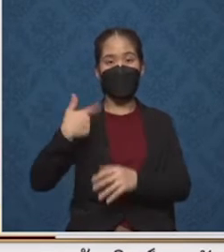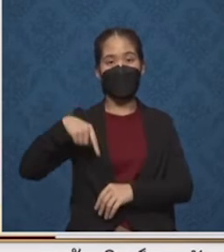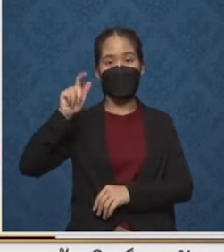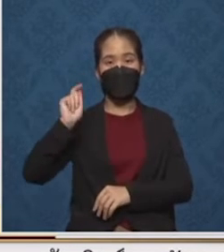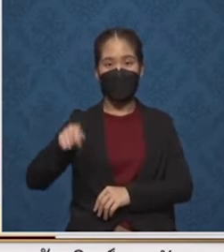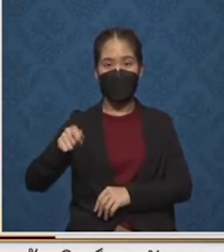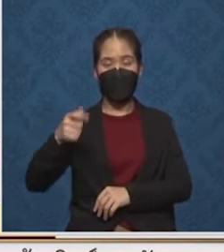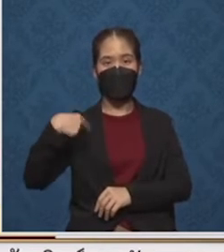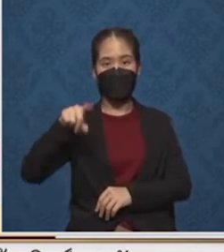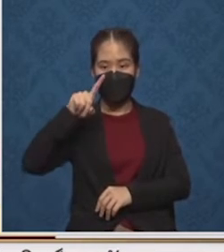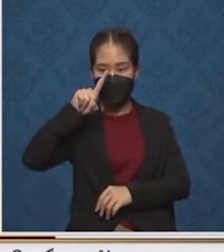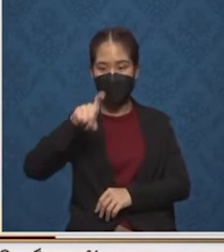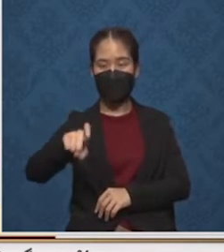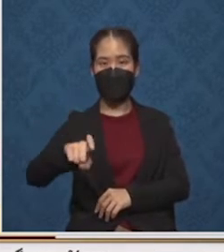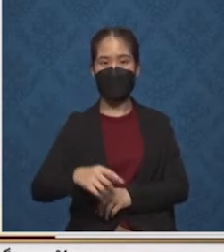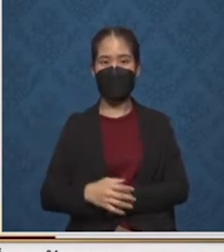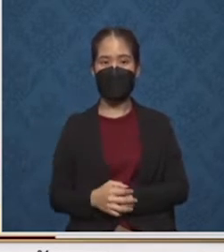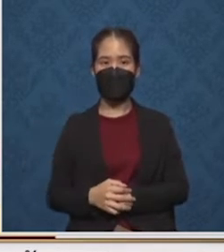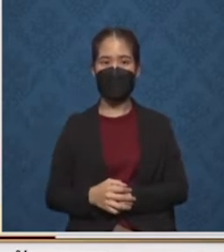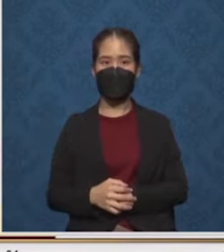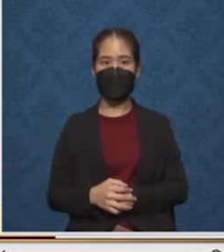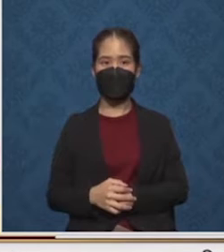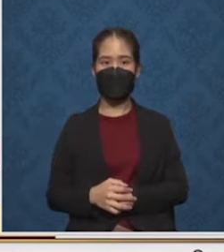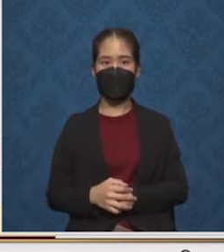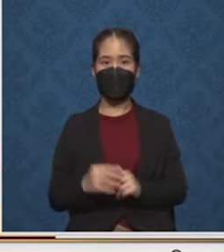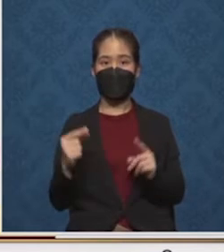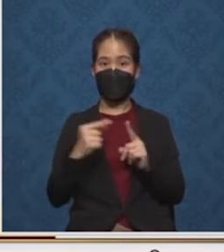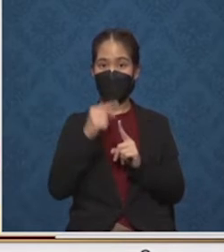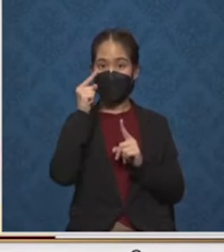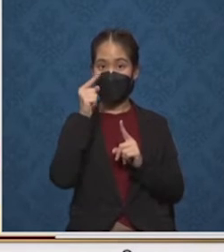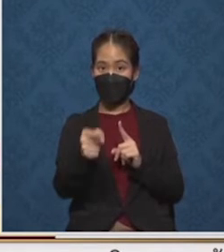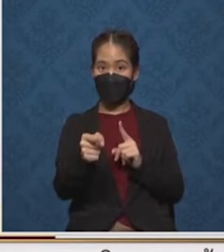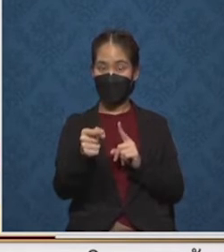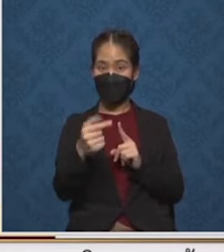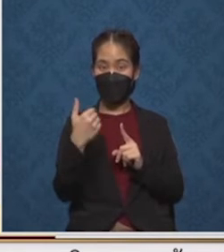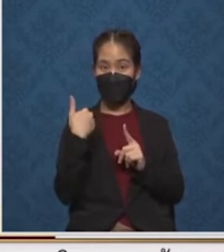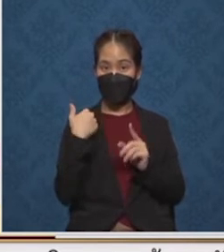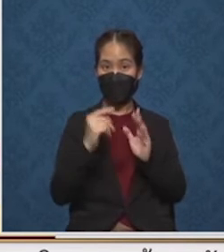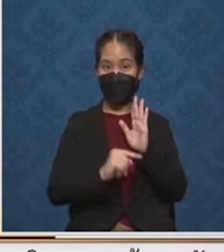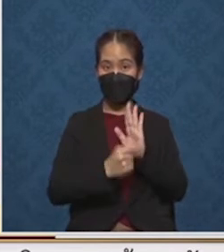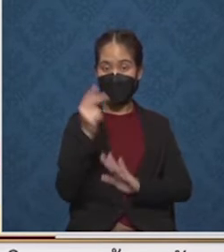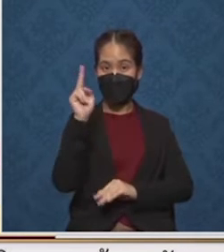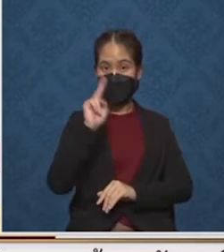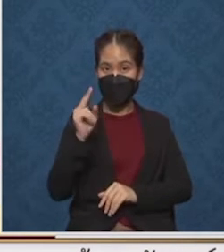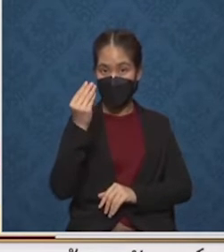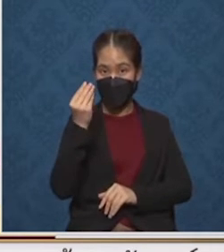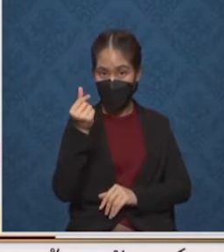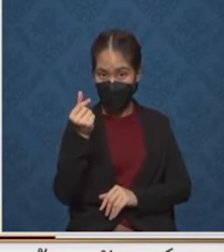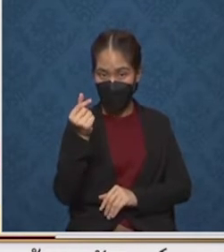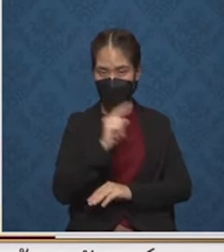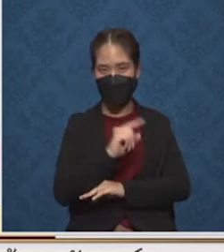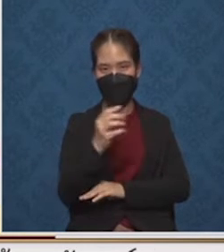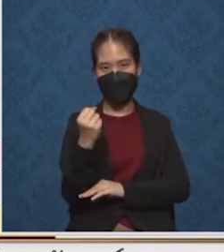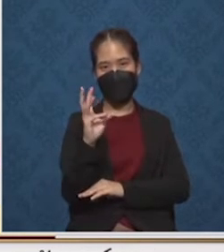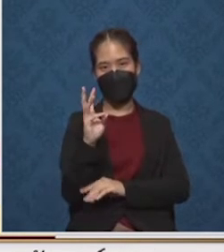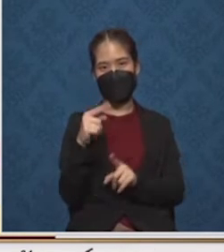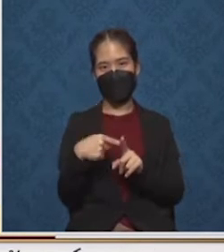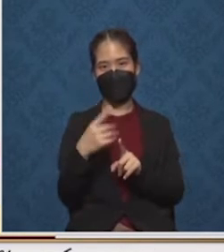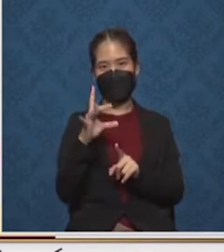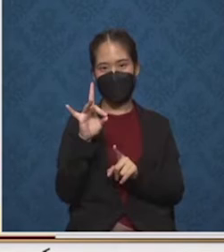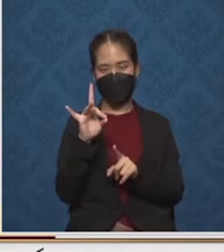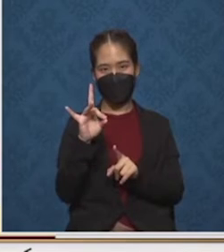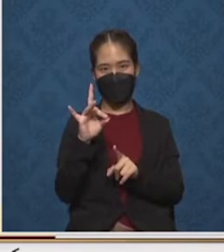ศาลเขาจะถามท่านไรว่าข้อสั่งการของท่านมีผลตั้งแต่เมื่อใดวันที่ 16ครับดี